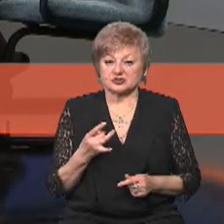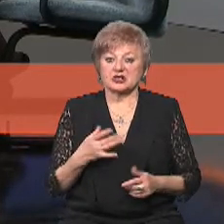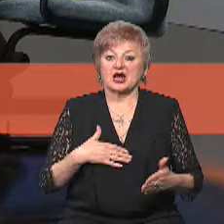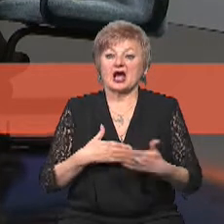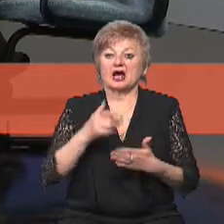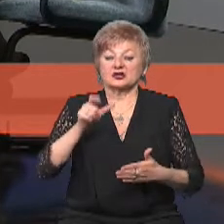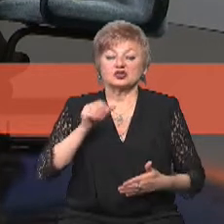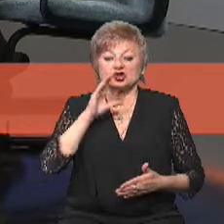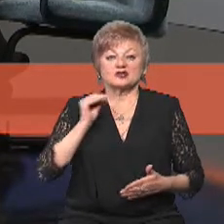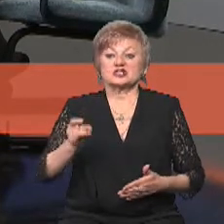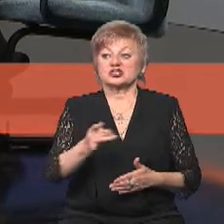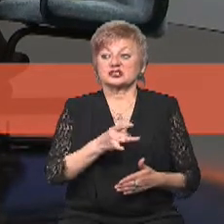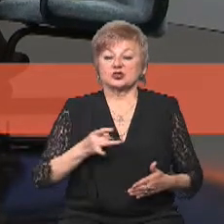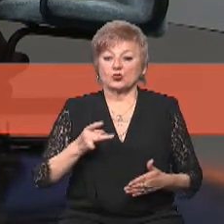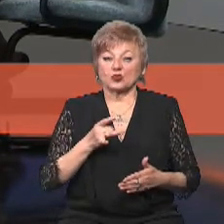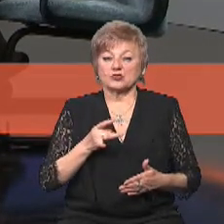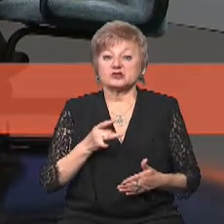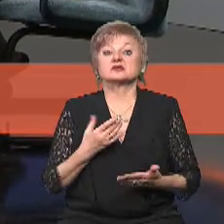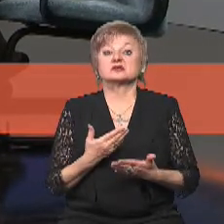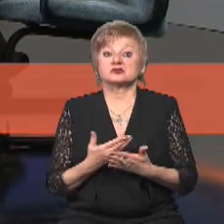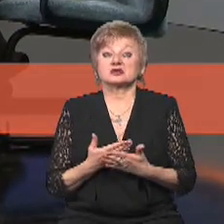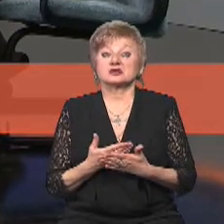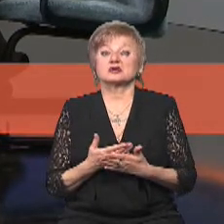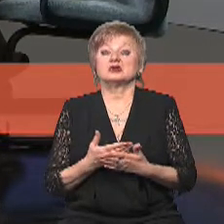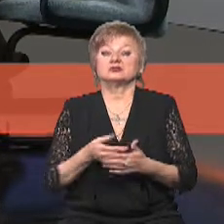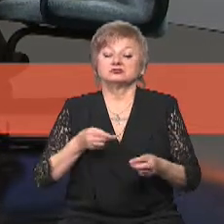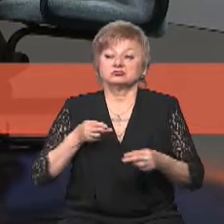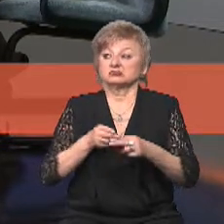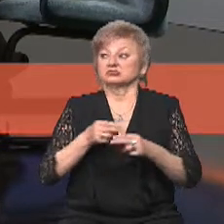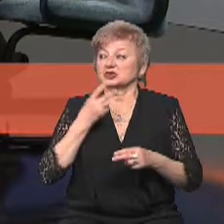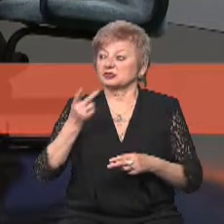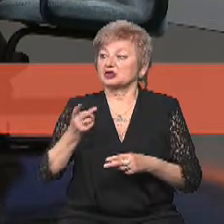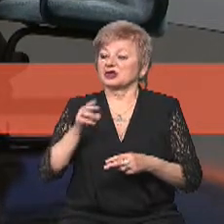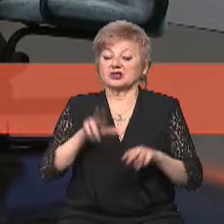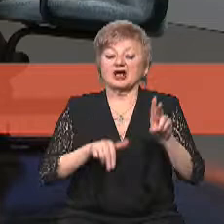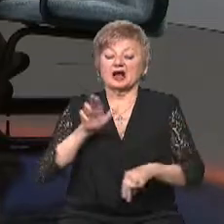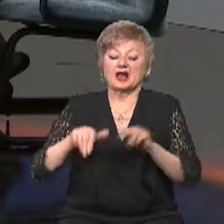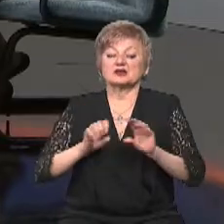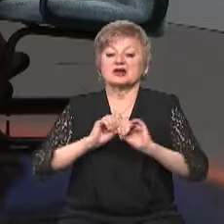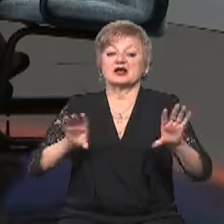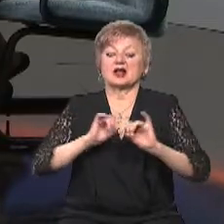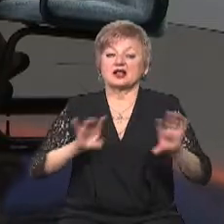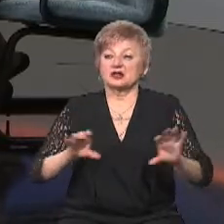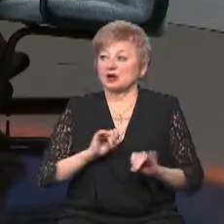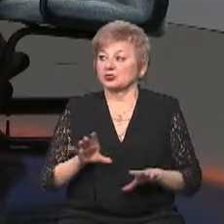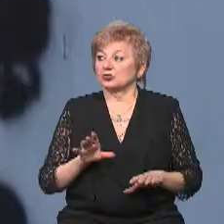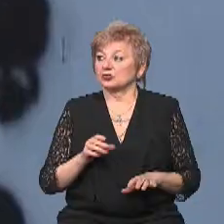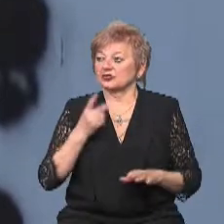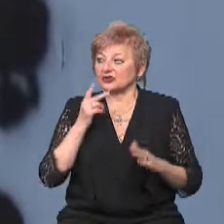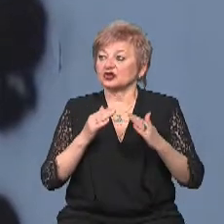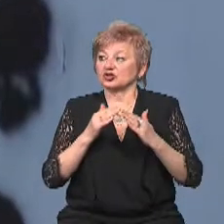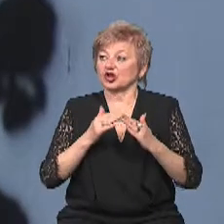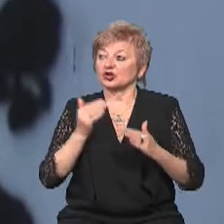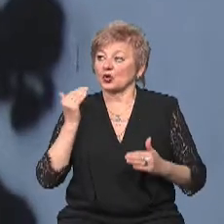активісти у Шевченківському районі зафарбовували наркотичну рекламу. Ми можемо показати, як це відбувалося на фасадах